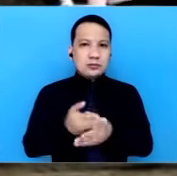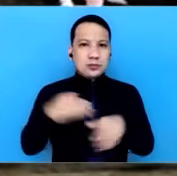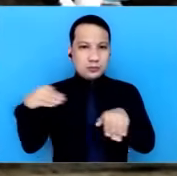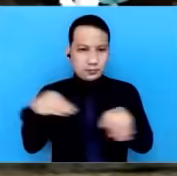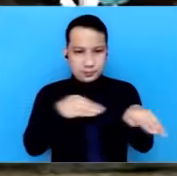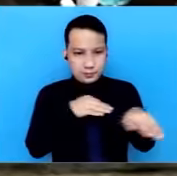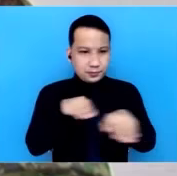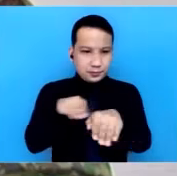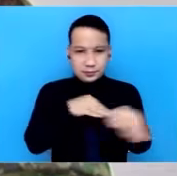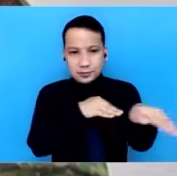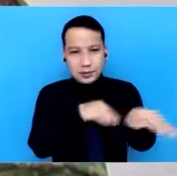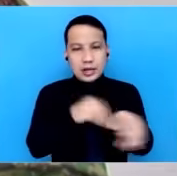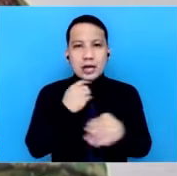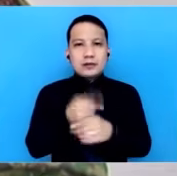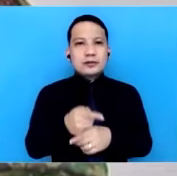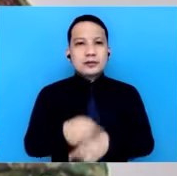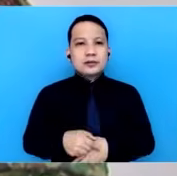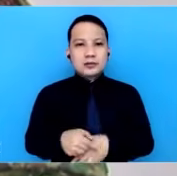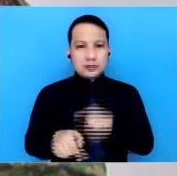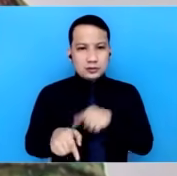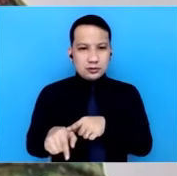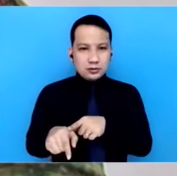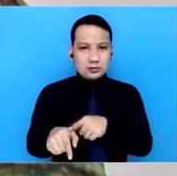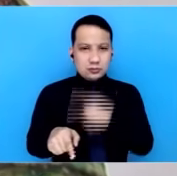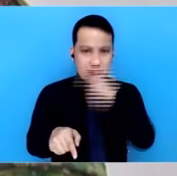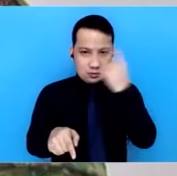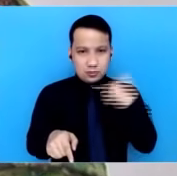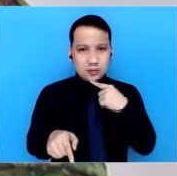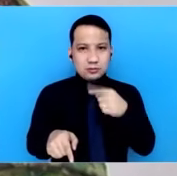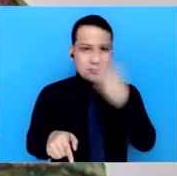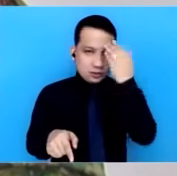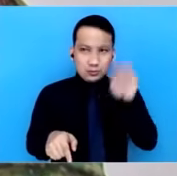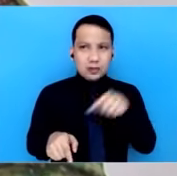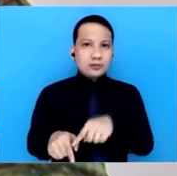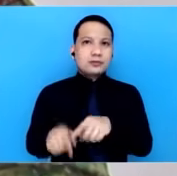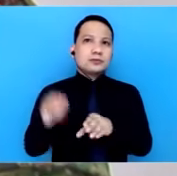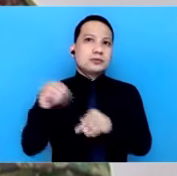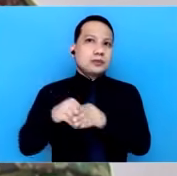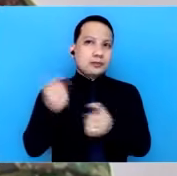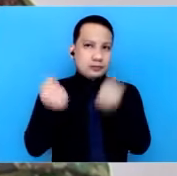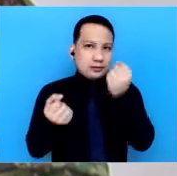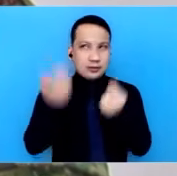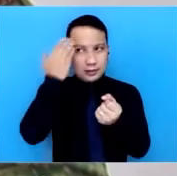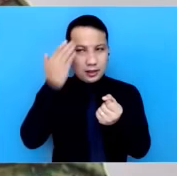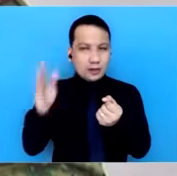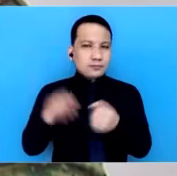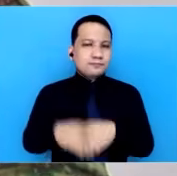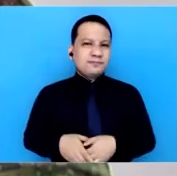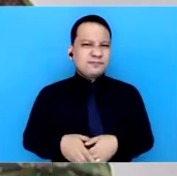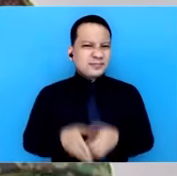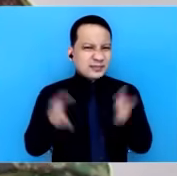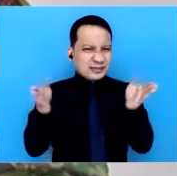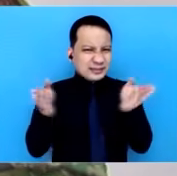Itong isang Wrangler na sasakyan, hindi po nila kilala kung sino yung nakasakay. And masikip yung